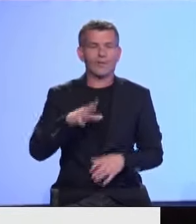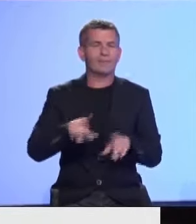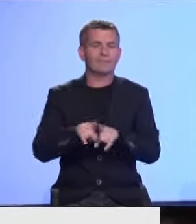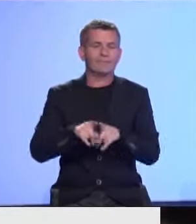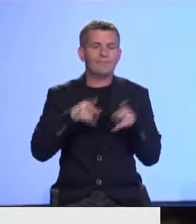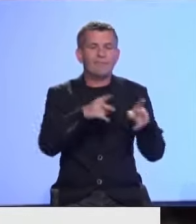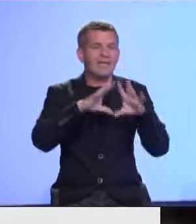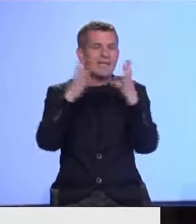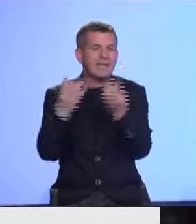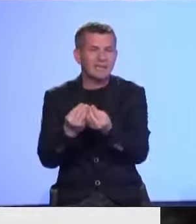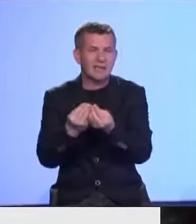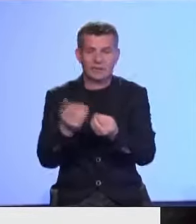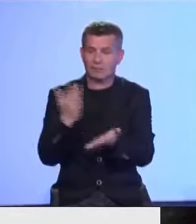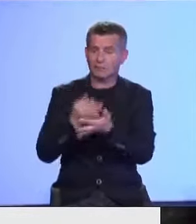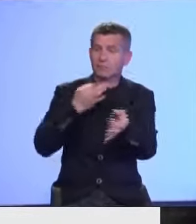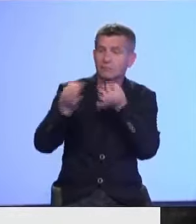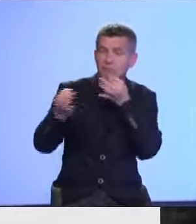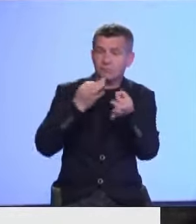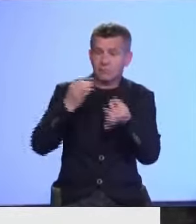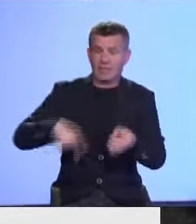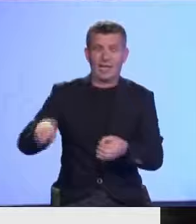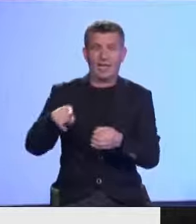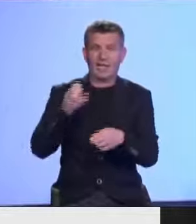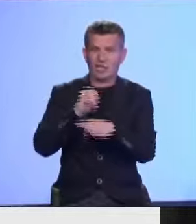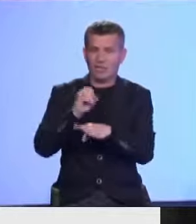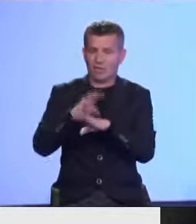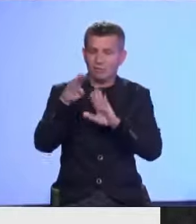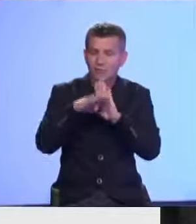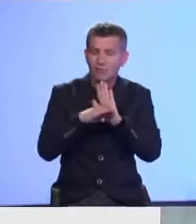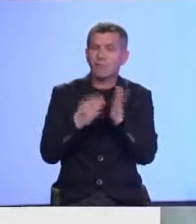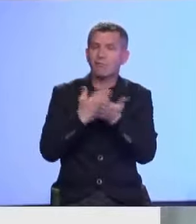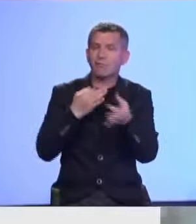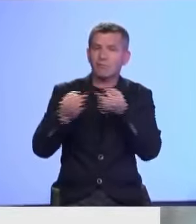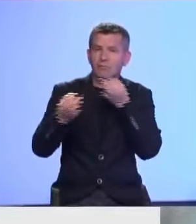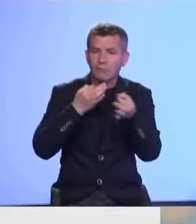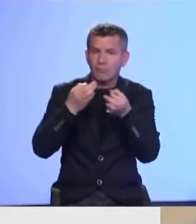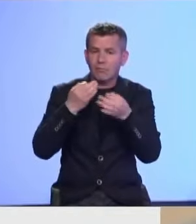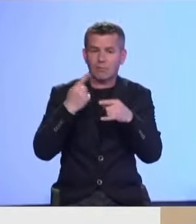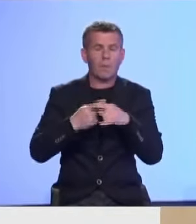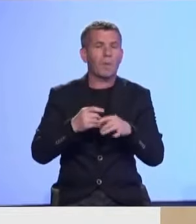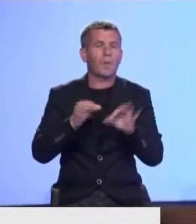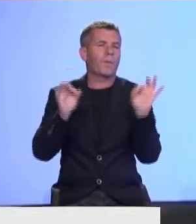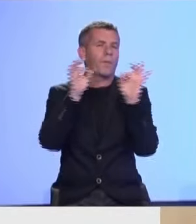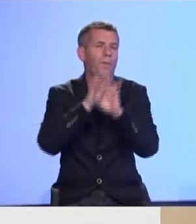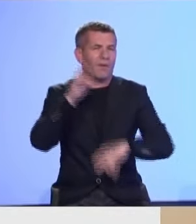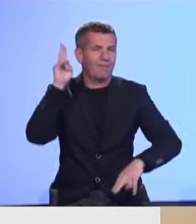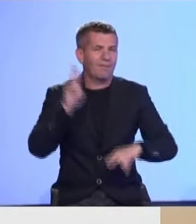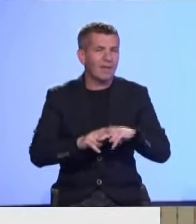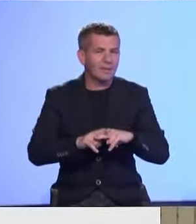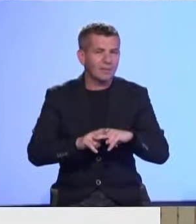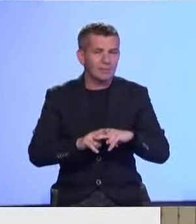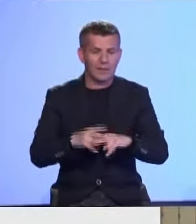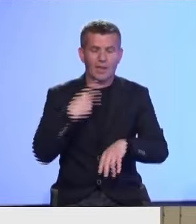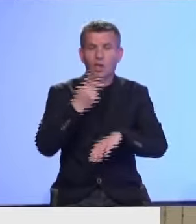Pas intervistimit nga këshili etikës të UP-s të profesorit Gjevat Krasniqi dhe pa ndonjë vendim nga këshili, për